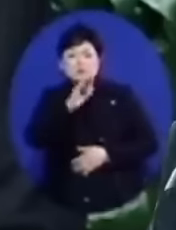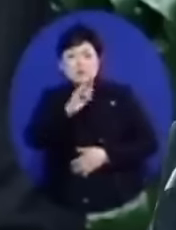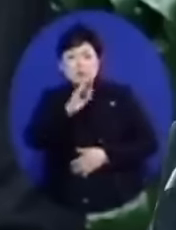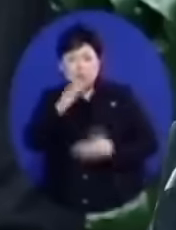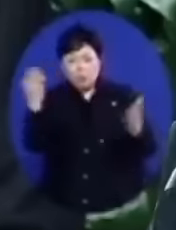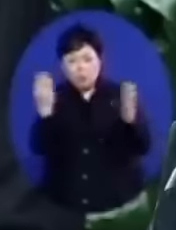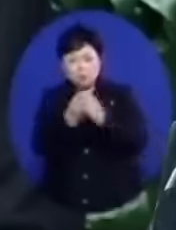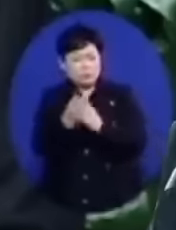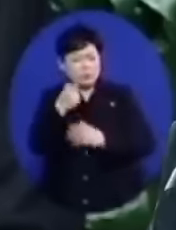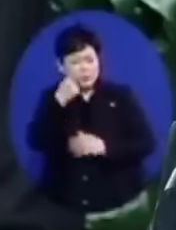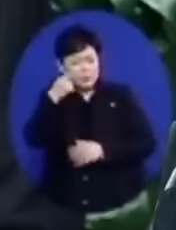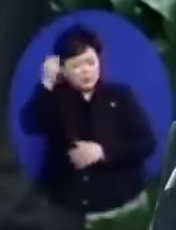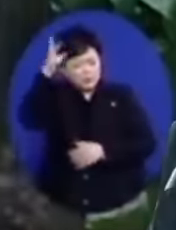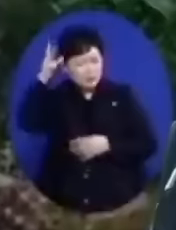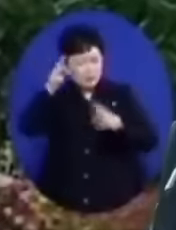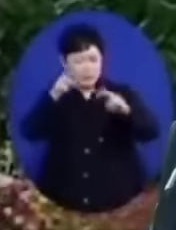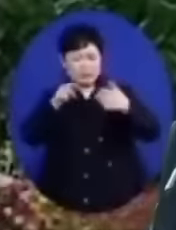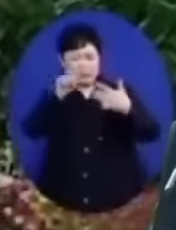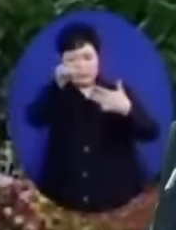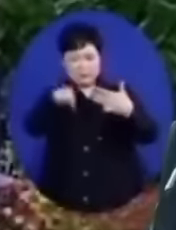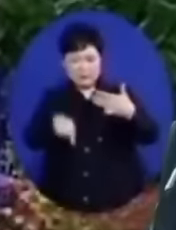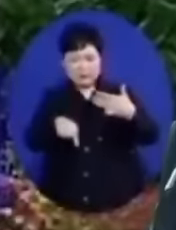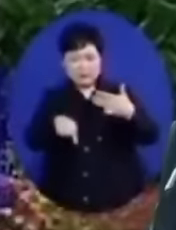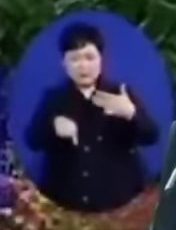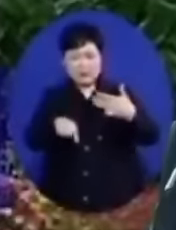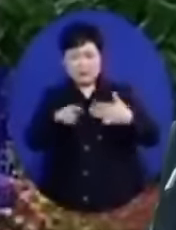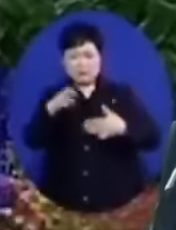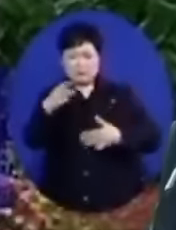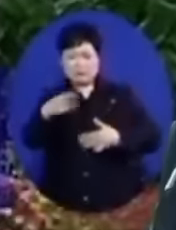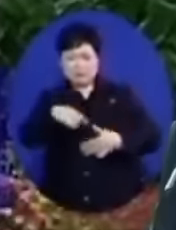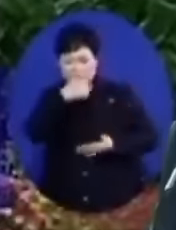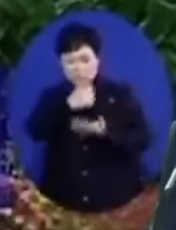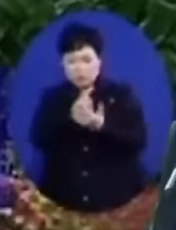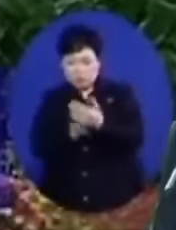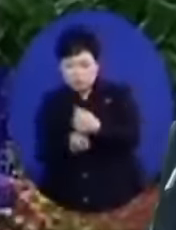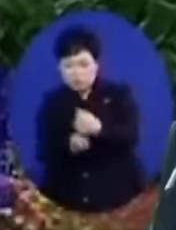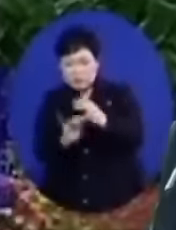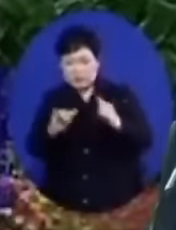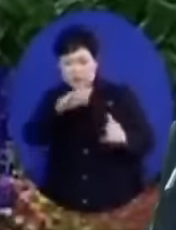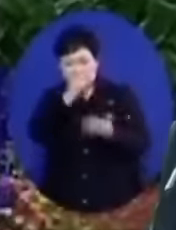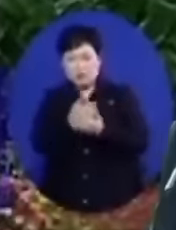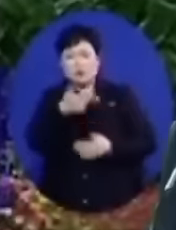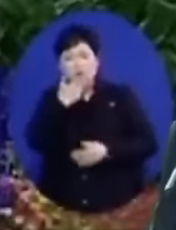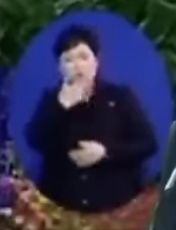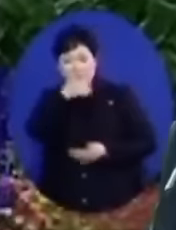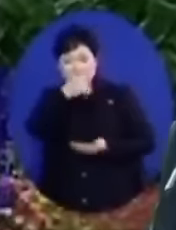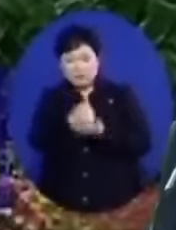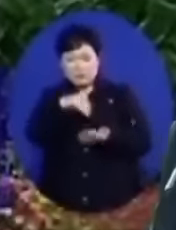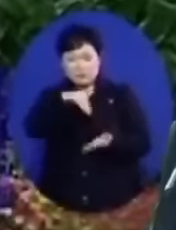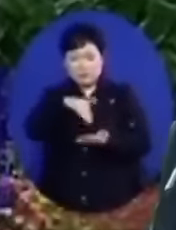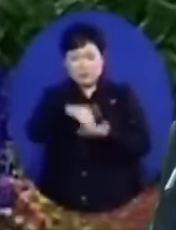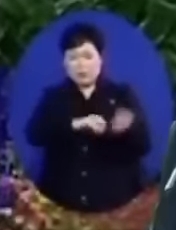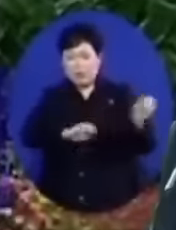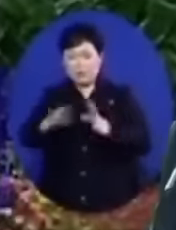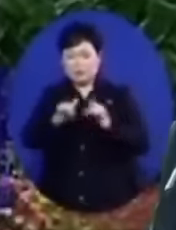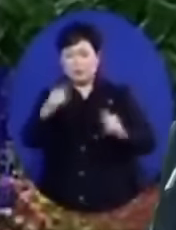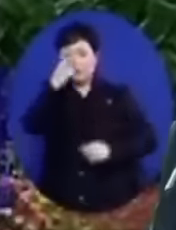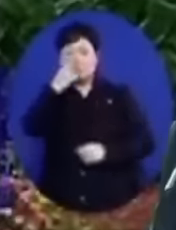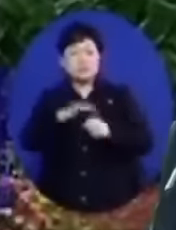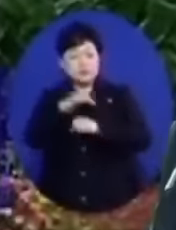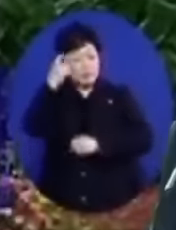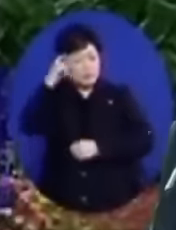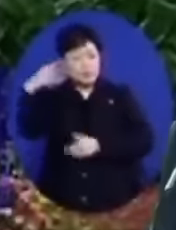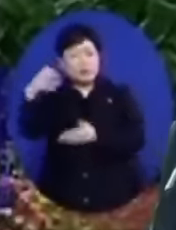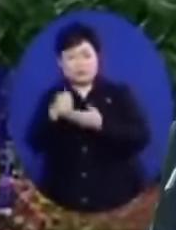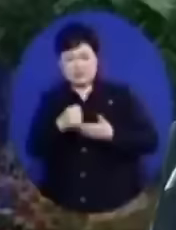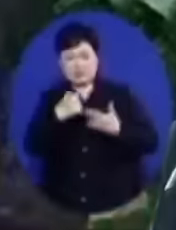없습니다. 잠언서 28장 13절에 자기의 죄를 숨기는 자는 신통하지 못하나 죄를 자복하고 버리는 자는 불쌍히 여김을